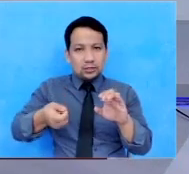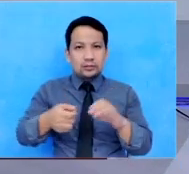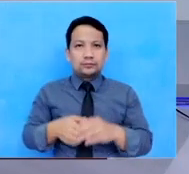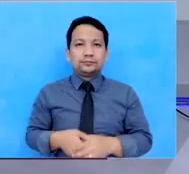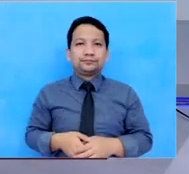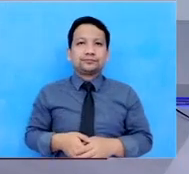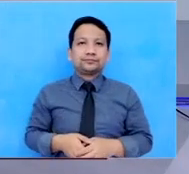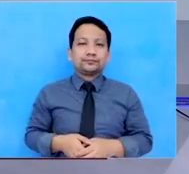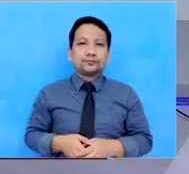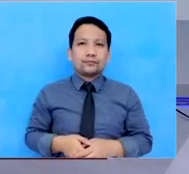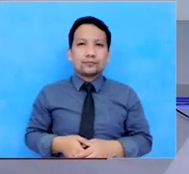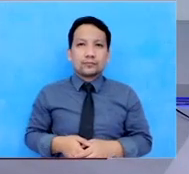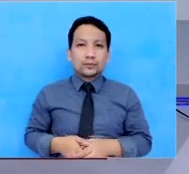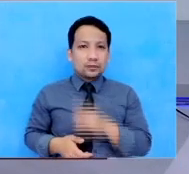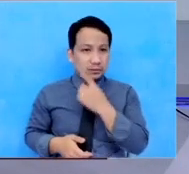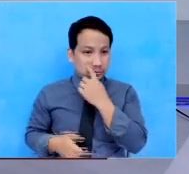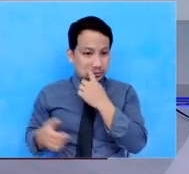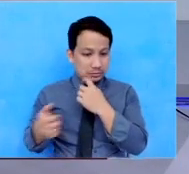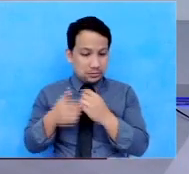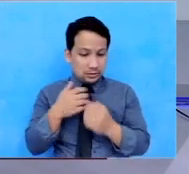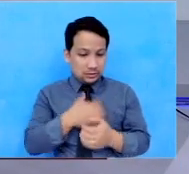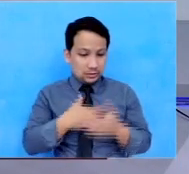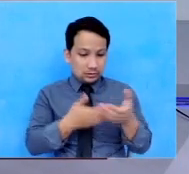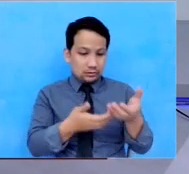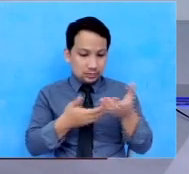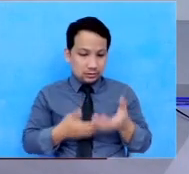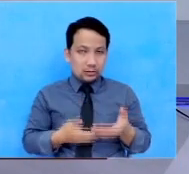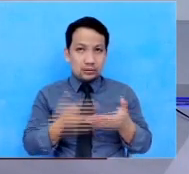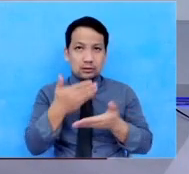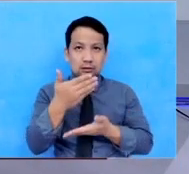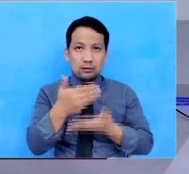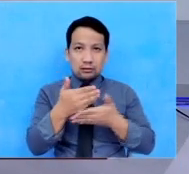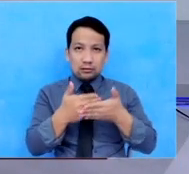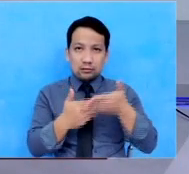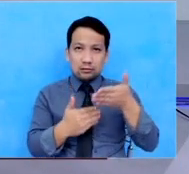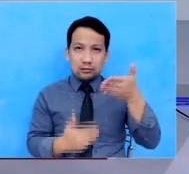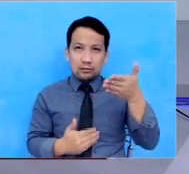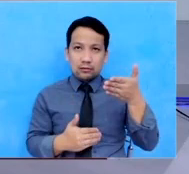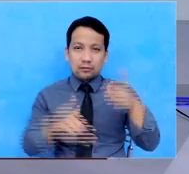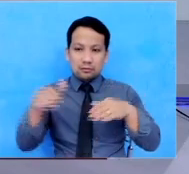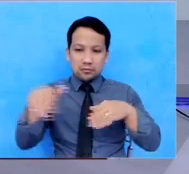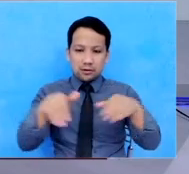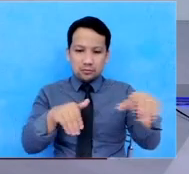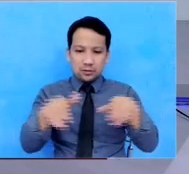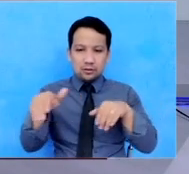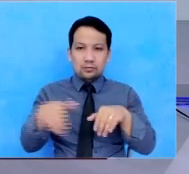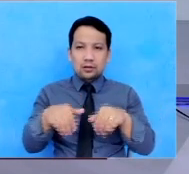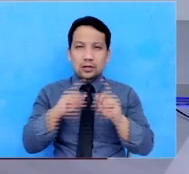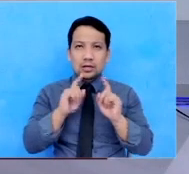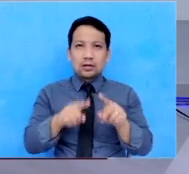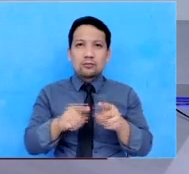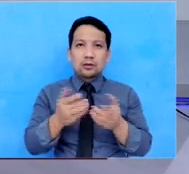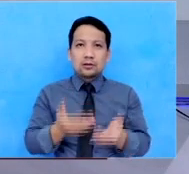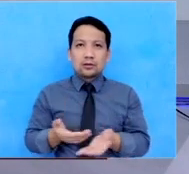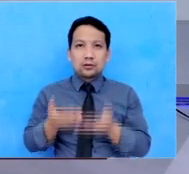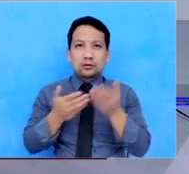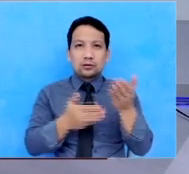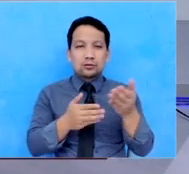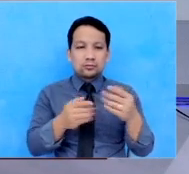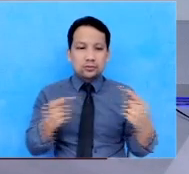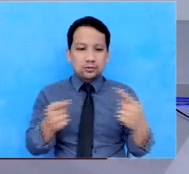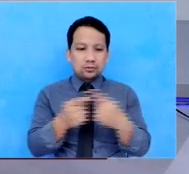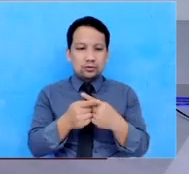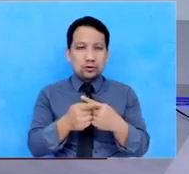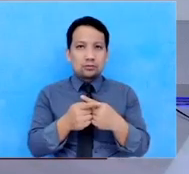makuha ng prosecutor ang reklamo at mga affidavit, ipatatawag nila ang respondent para maghain ng kanilang